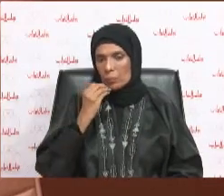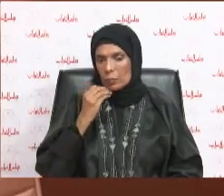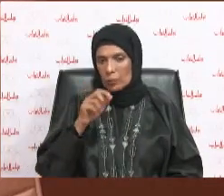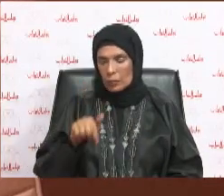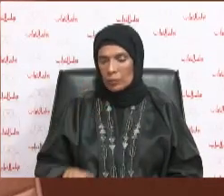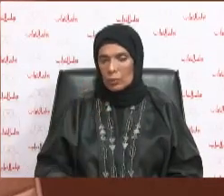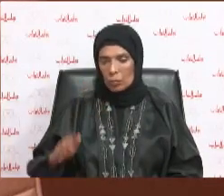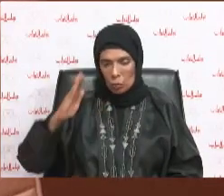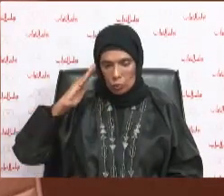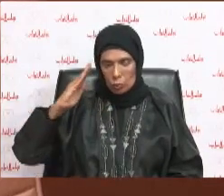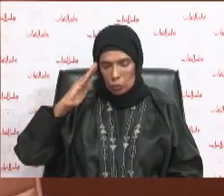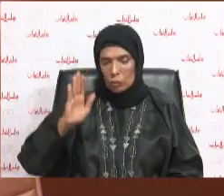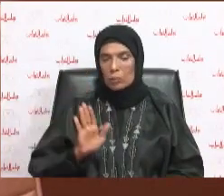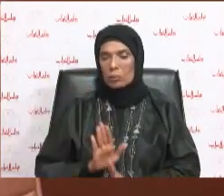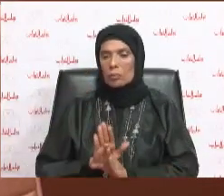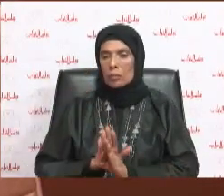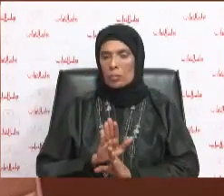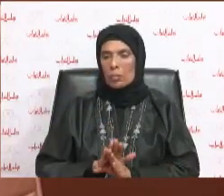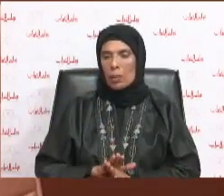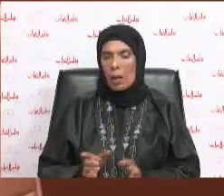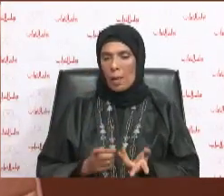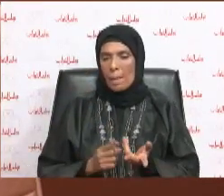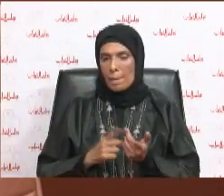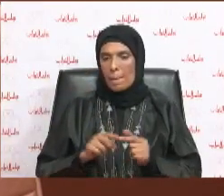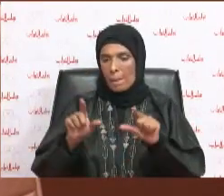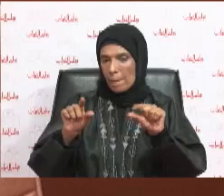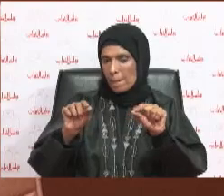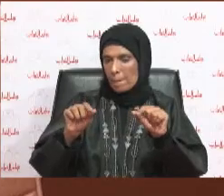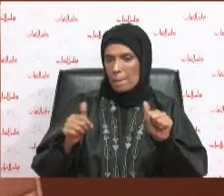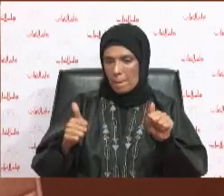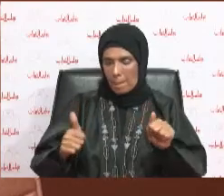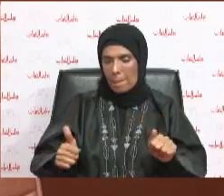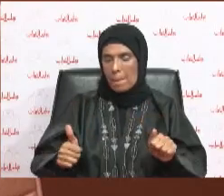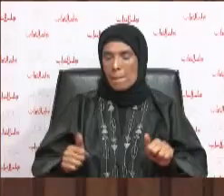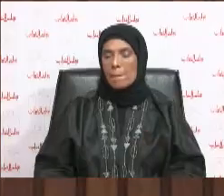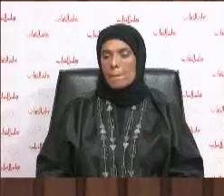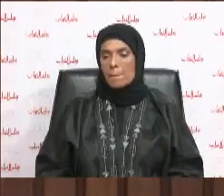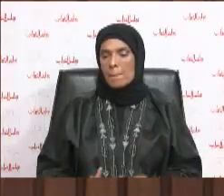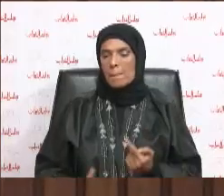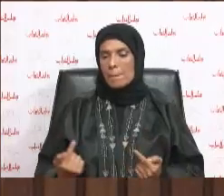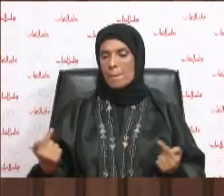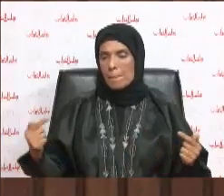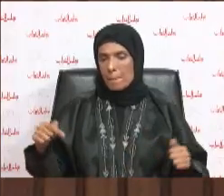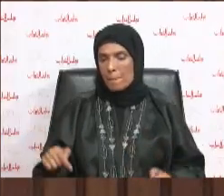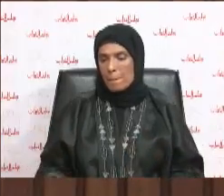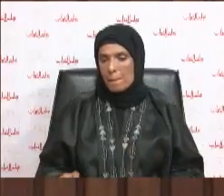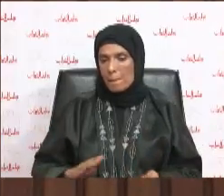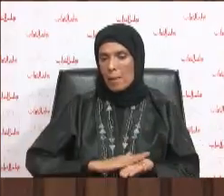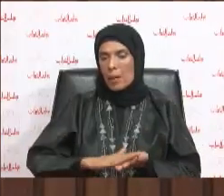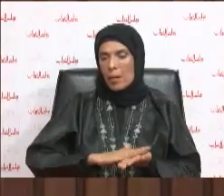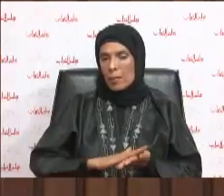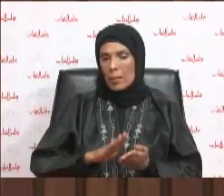موضع تقدير وندعمه. هناك طبعا امتيازات تقدم اليوم للمستثمرين أو المزارعين من خلال منح أراضي